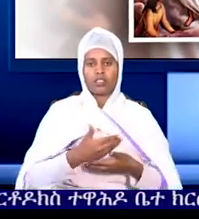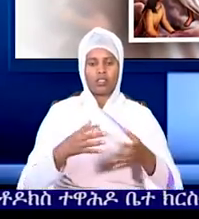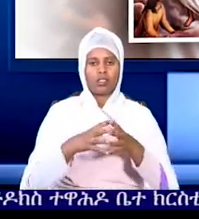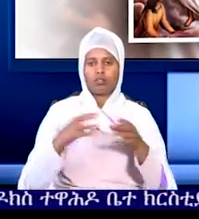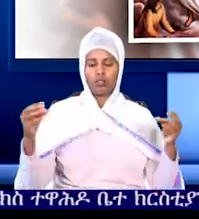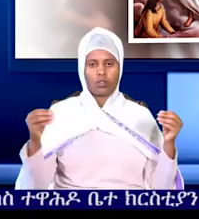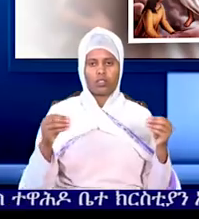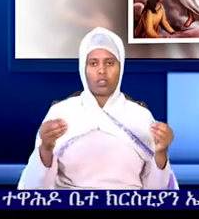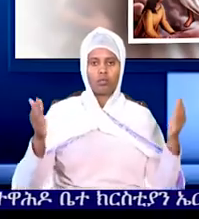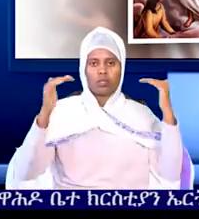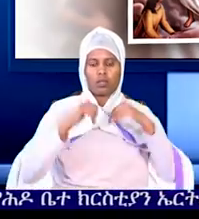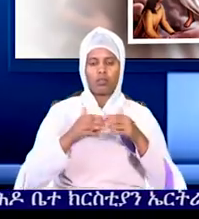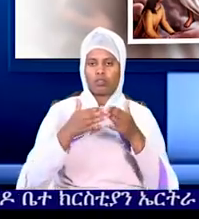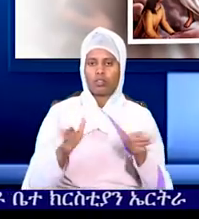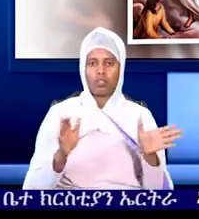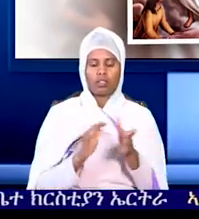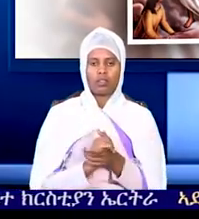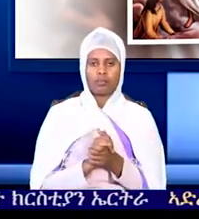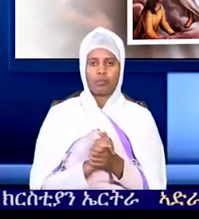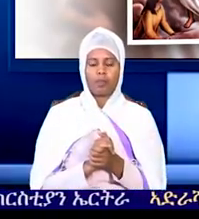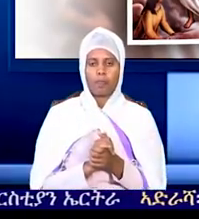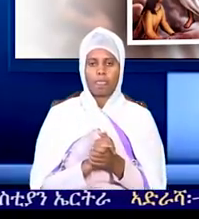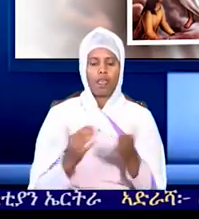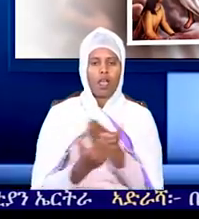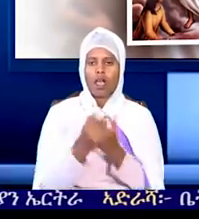መግነት ፍትሕ ለይ መቓብር ክፈቱ ለይ